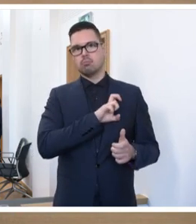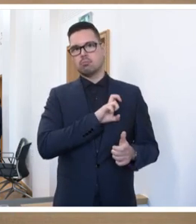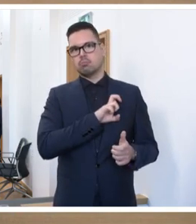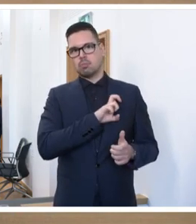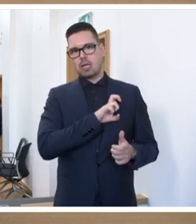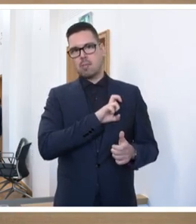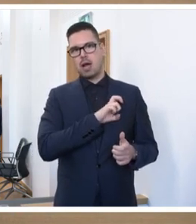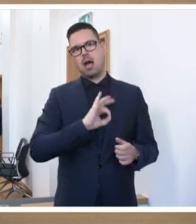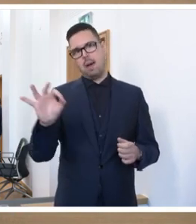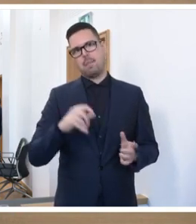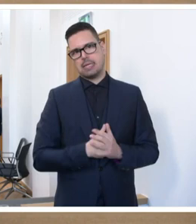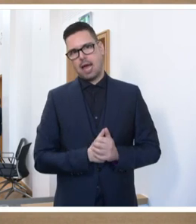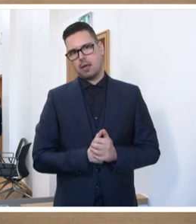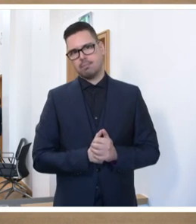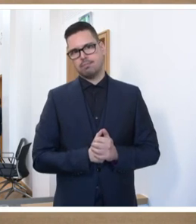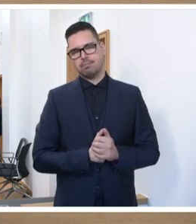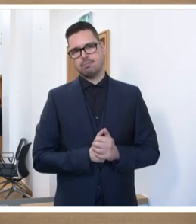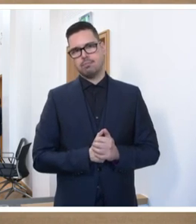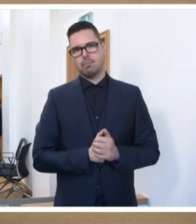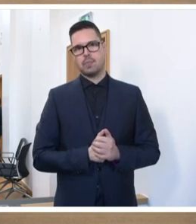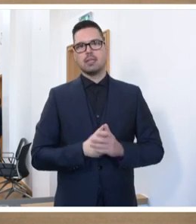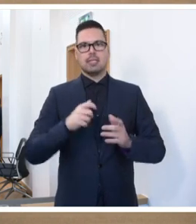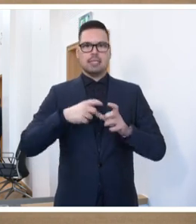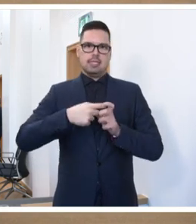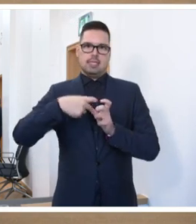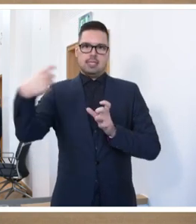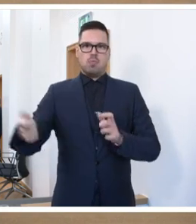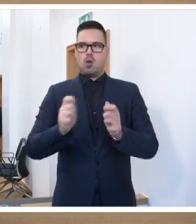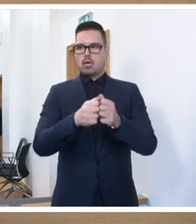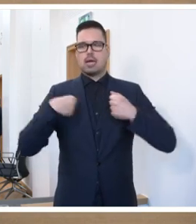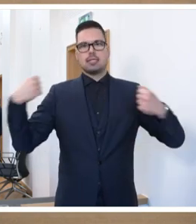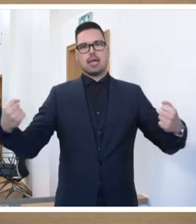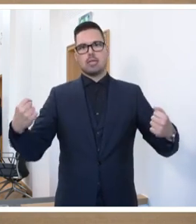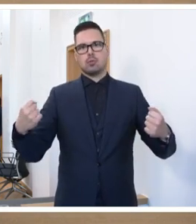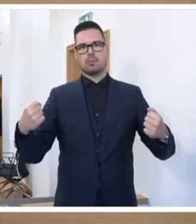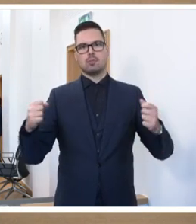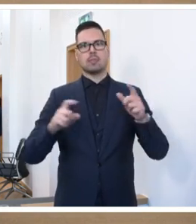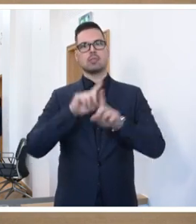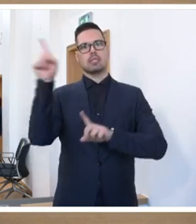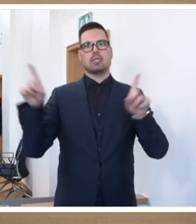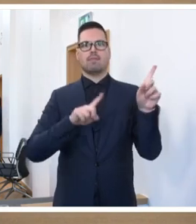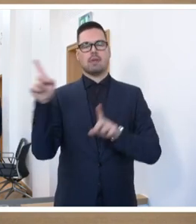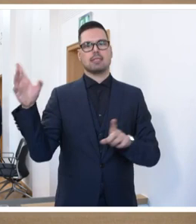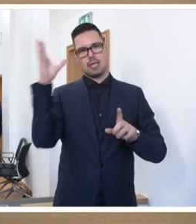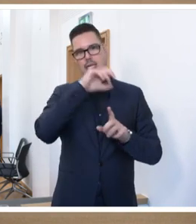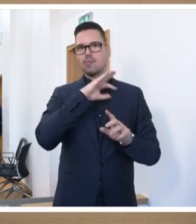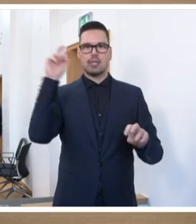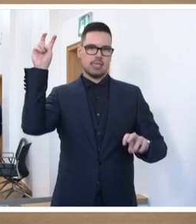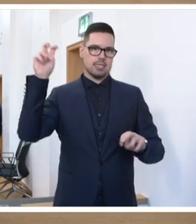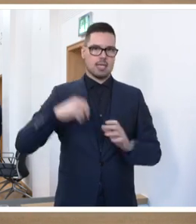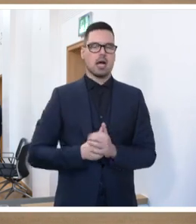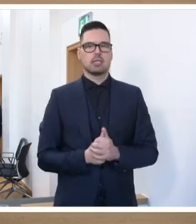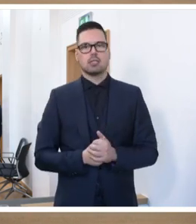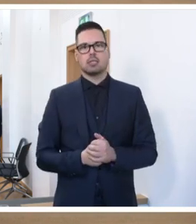Dashcams ausgesprochen. In der Saarbrücker Zeitung haben wir jetzt seit der Silvesternacht ja ganz, ganz viele Zitate und ich will gerne